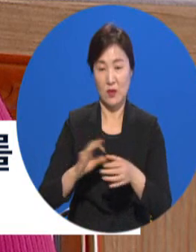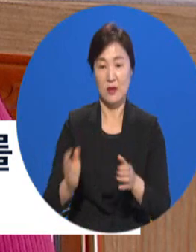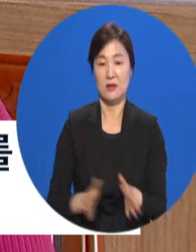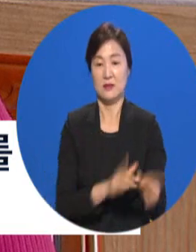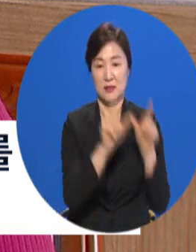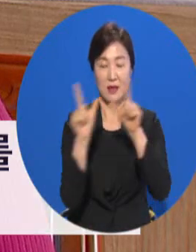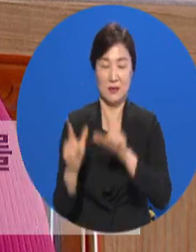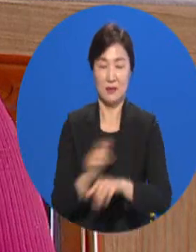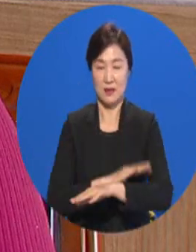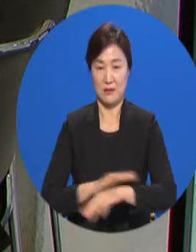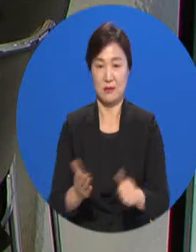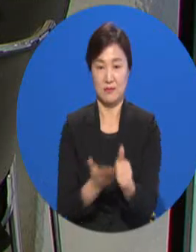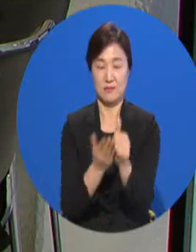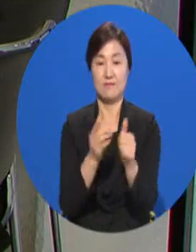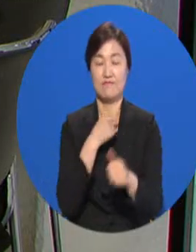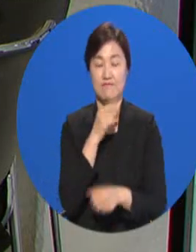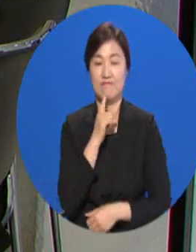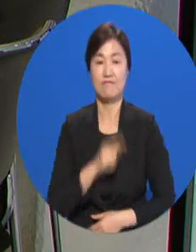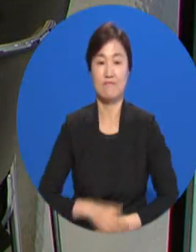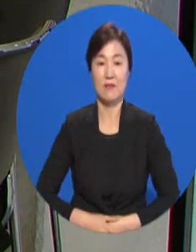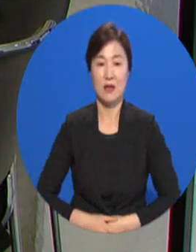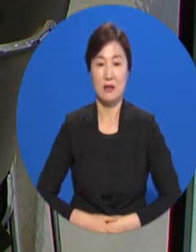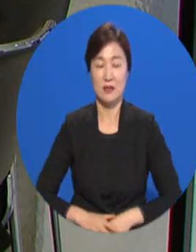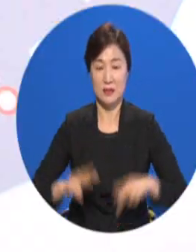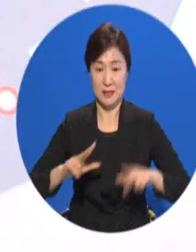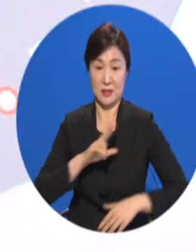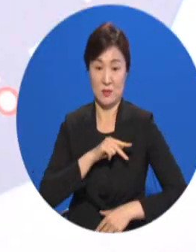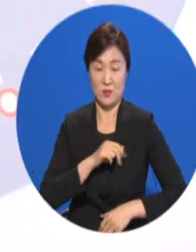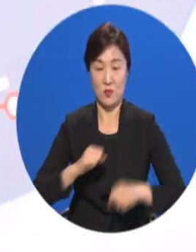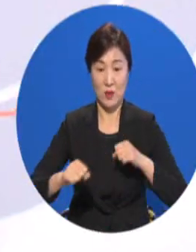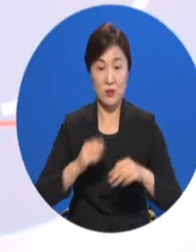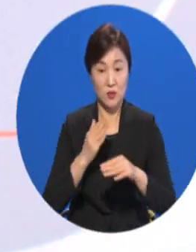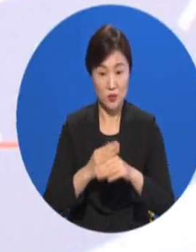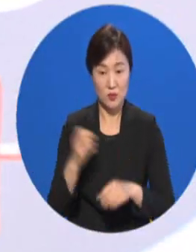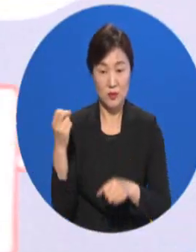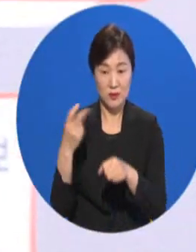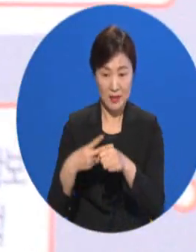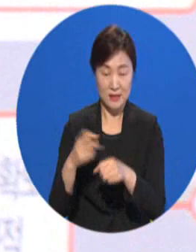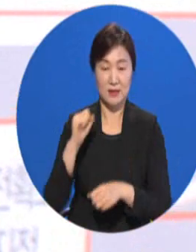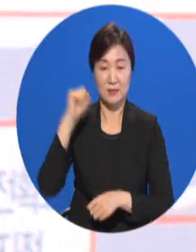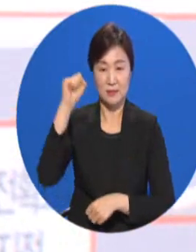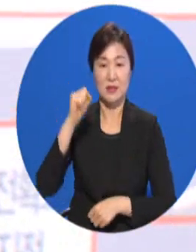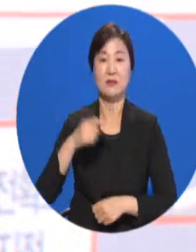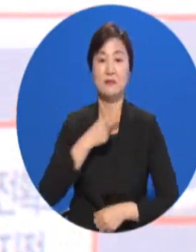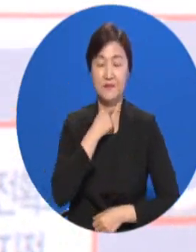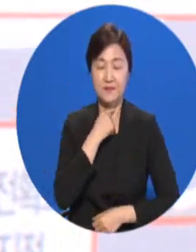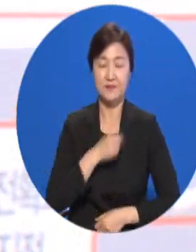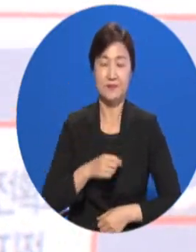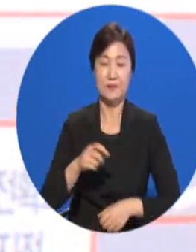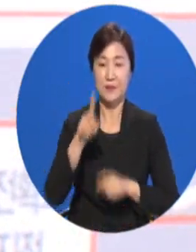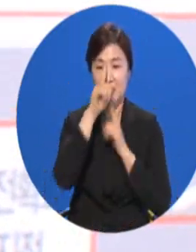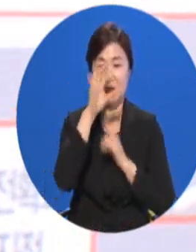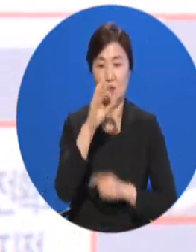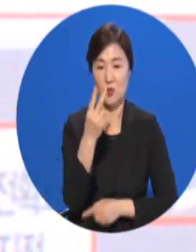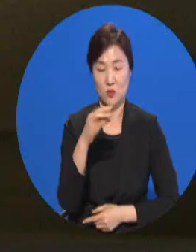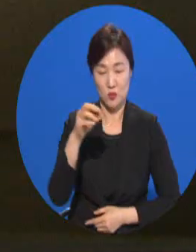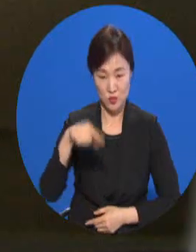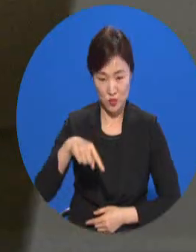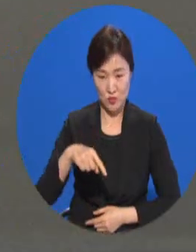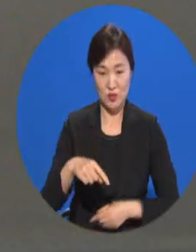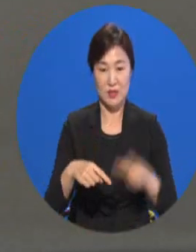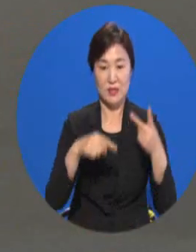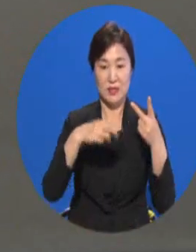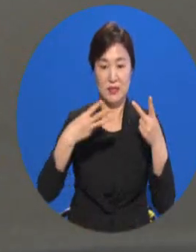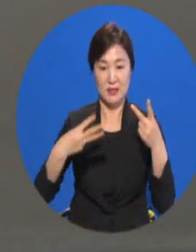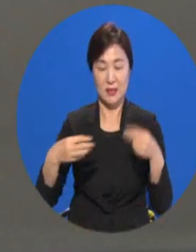나라로 만들겠습니다. 현역 국회의원으로 재선을 노리고 있는 무소속 이용주 후보는 율촌 2-3산단의